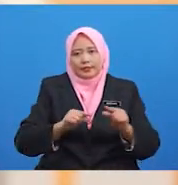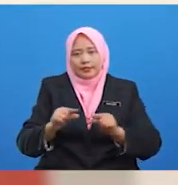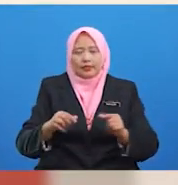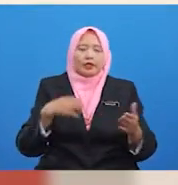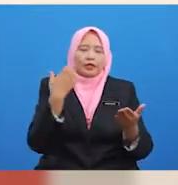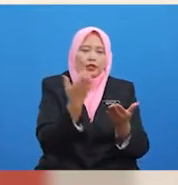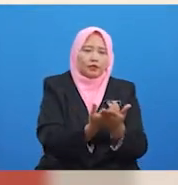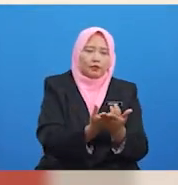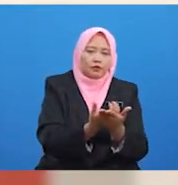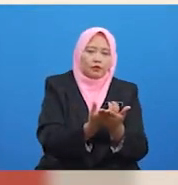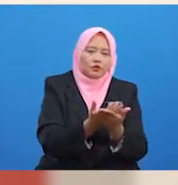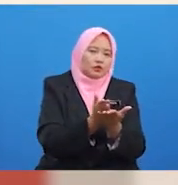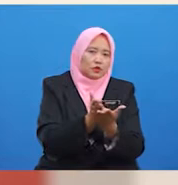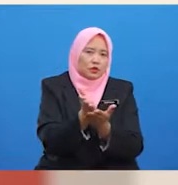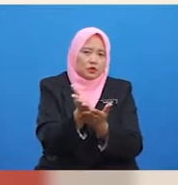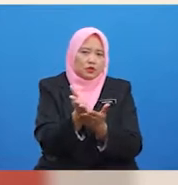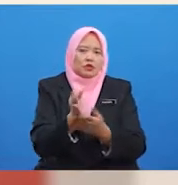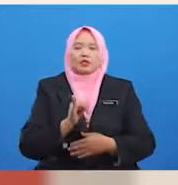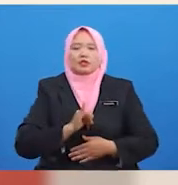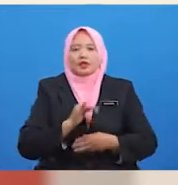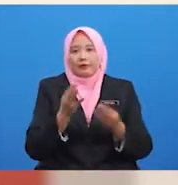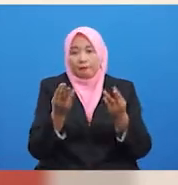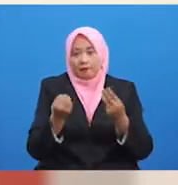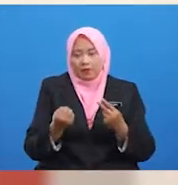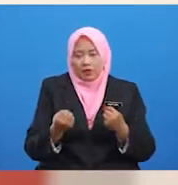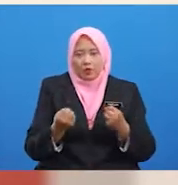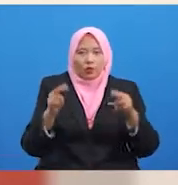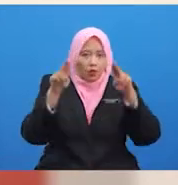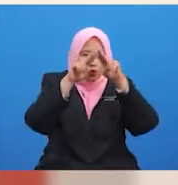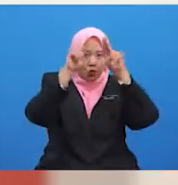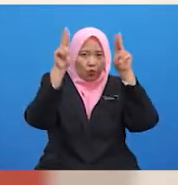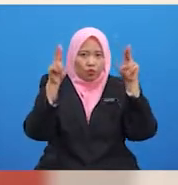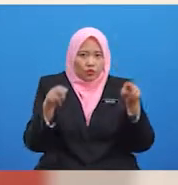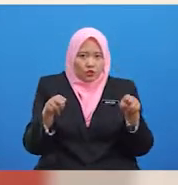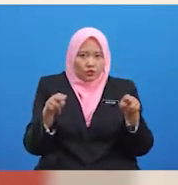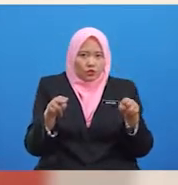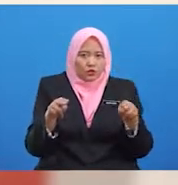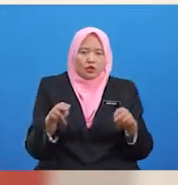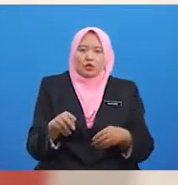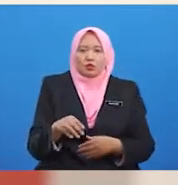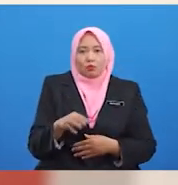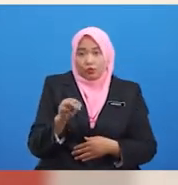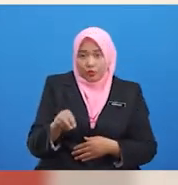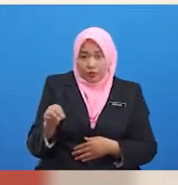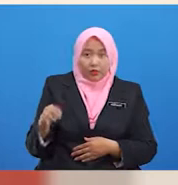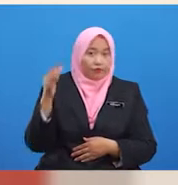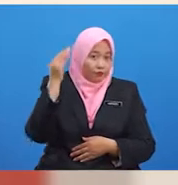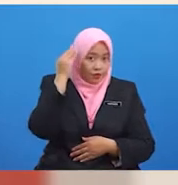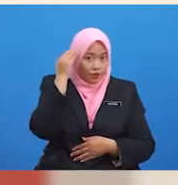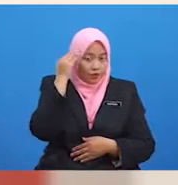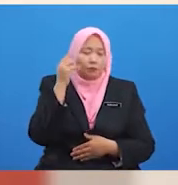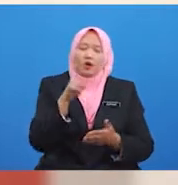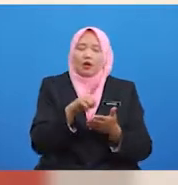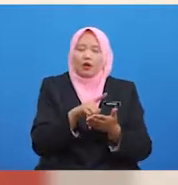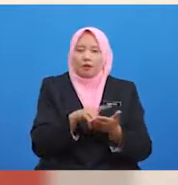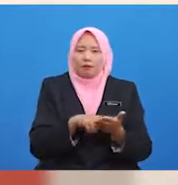seterusnya, cikgu hendak menguji adakah murid-murid faham dengan jelas empat kepentingan